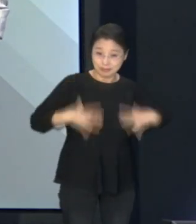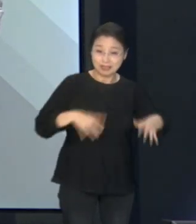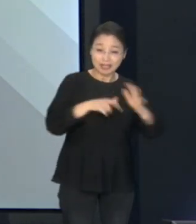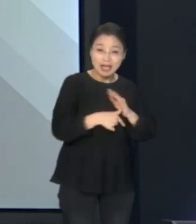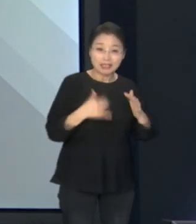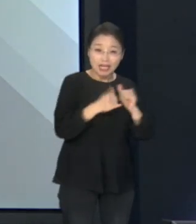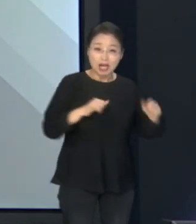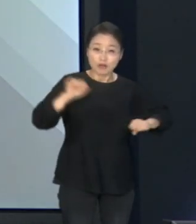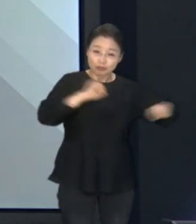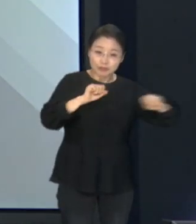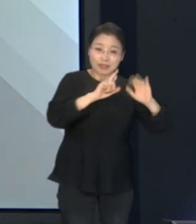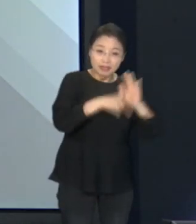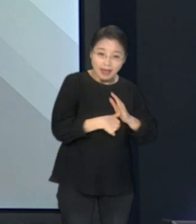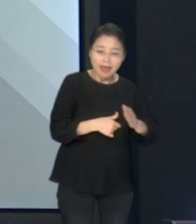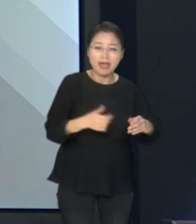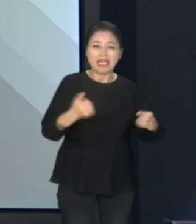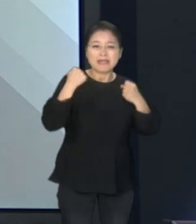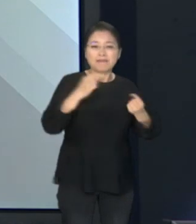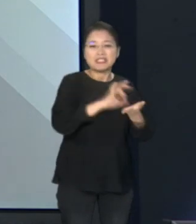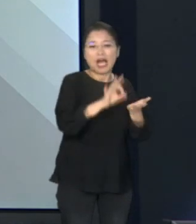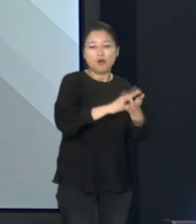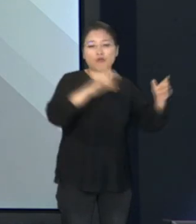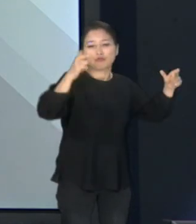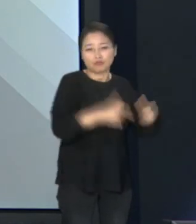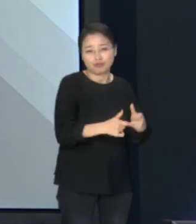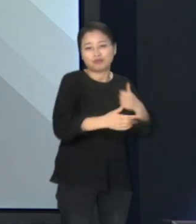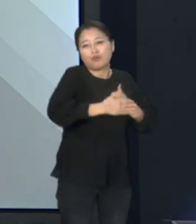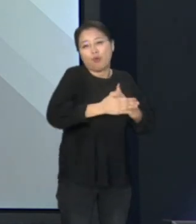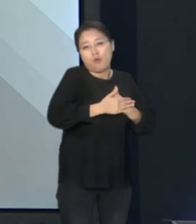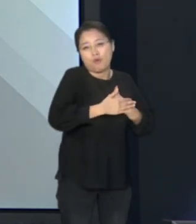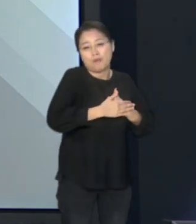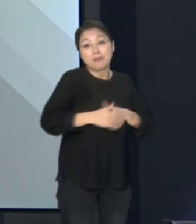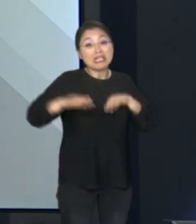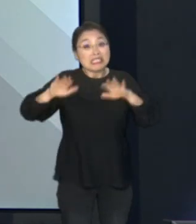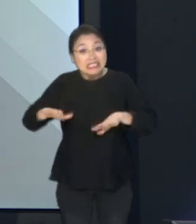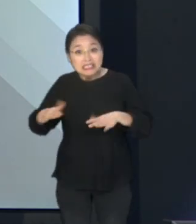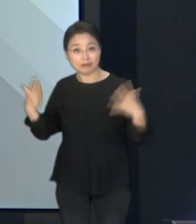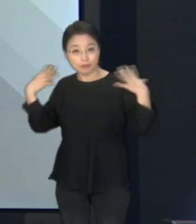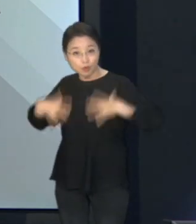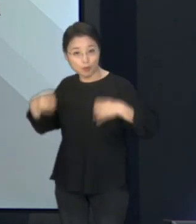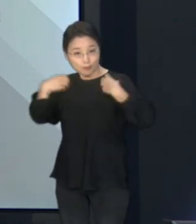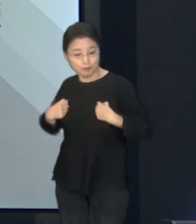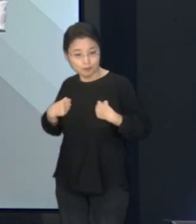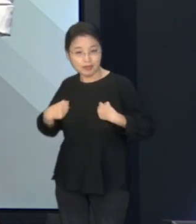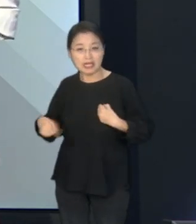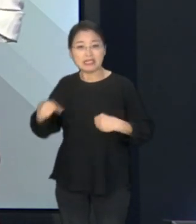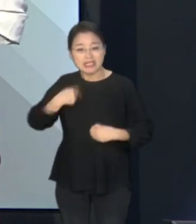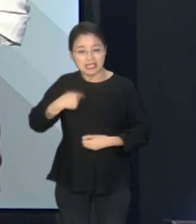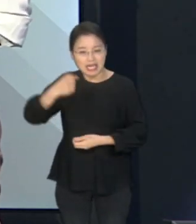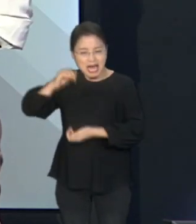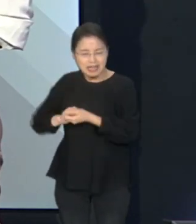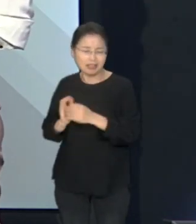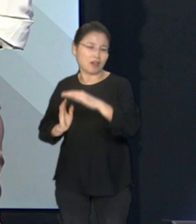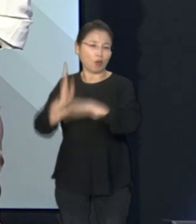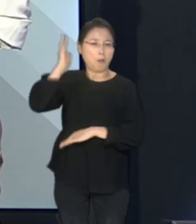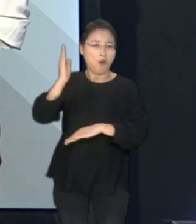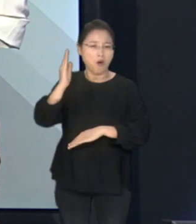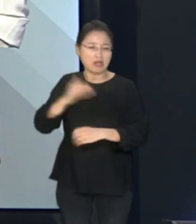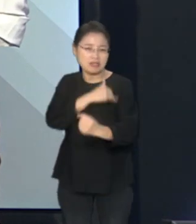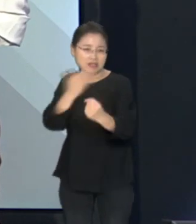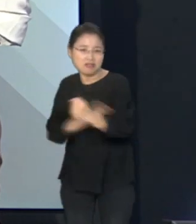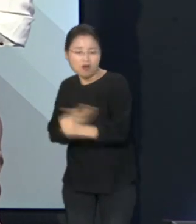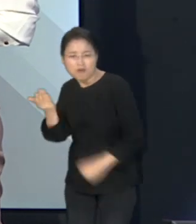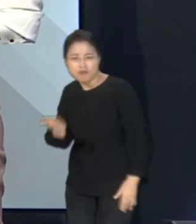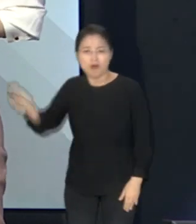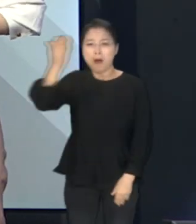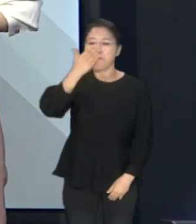때 에너지를 덜 쓰도록 도움을 주는 역할을 했다면 이 로봇은 자신의 한계를 뛰어넘어